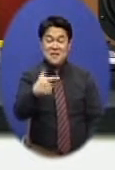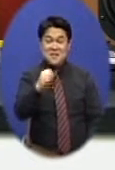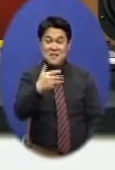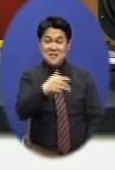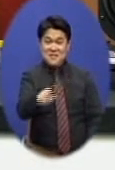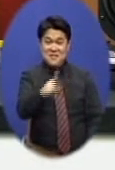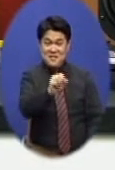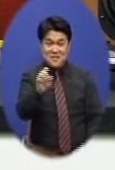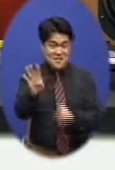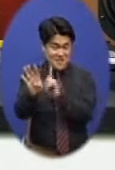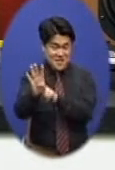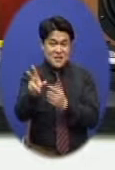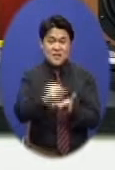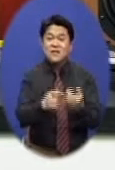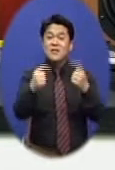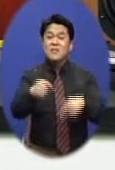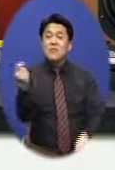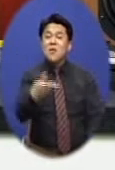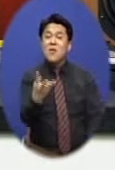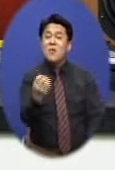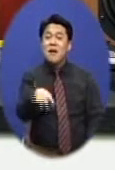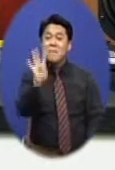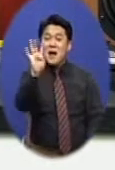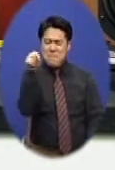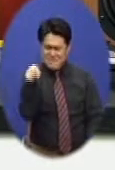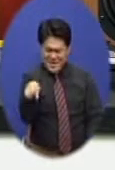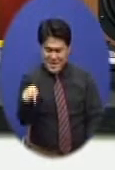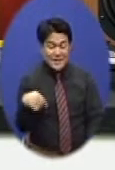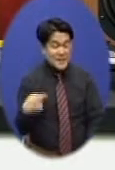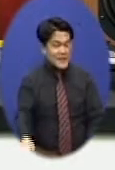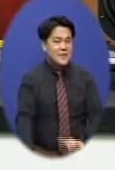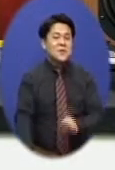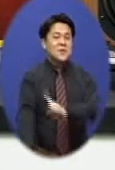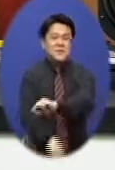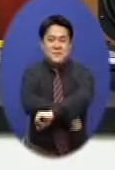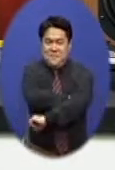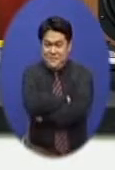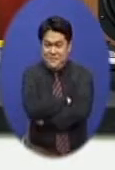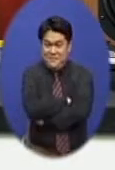ARS 060-608-1004번입니다. 퀴즈 네. 참여가 몇 번인가요? 4번이죠. 네. 네, 4번을 누르신 다음에